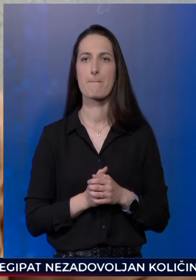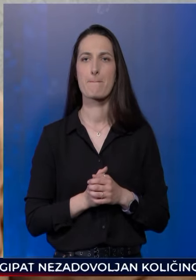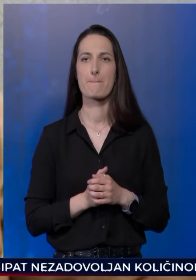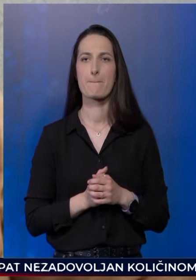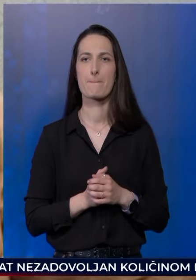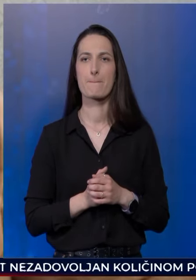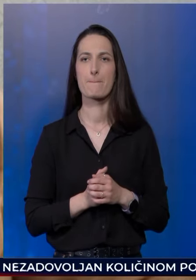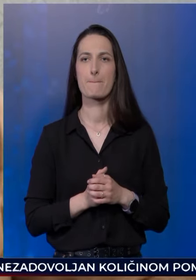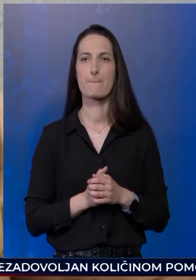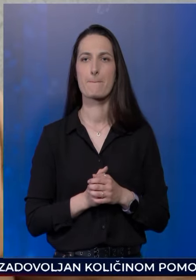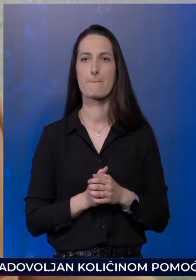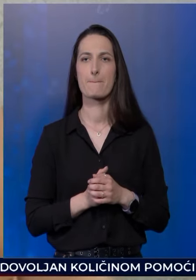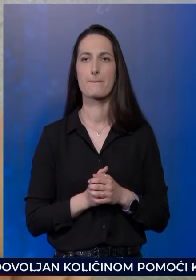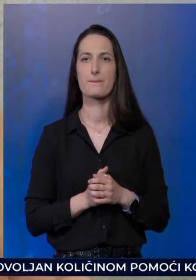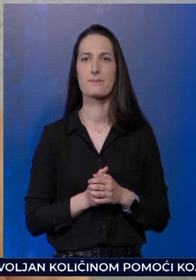uređivačke politike